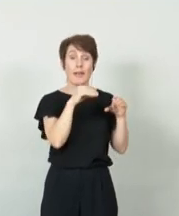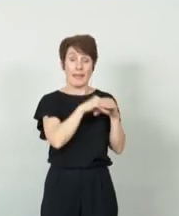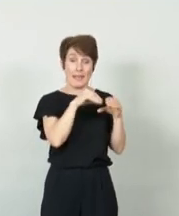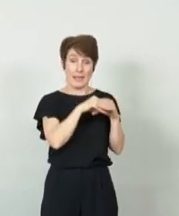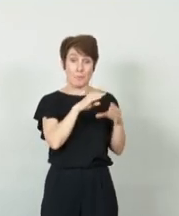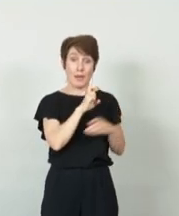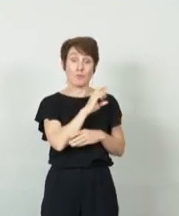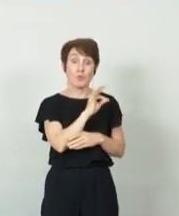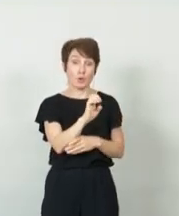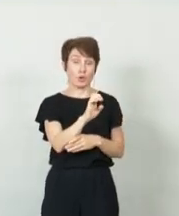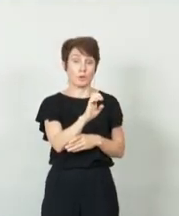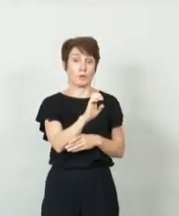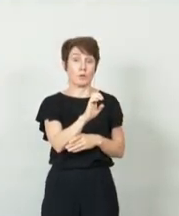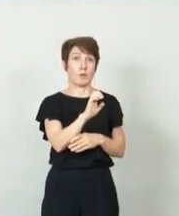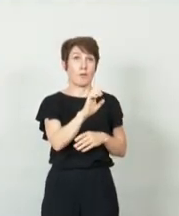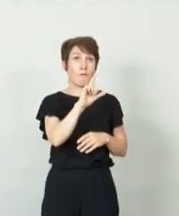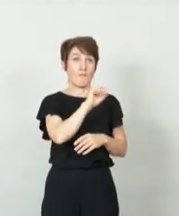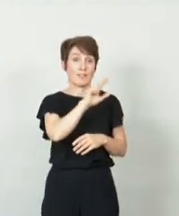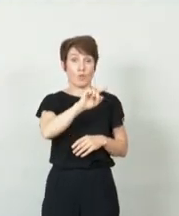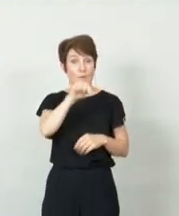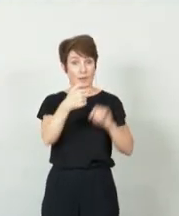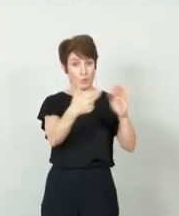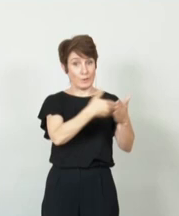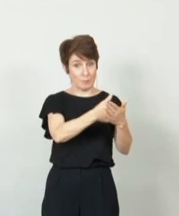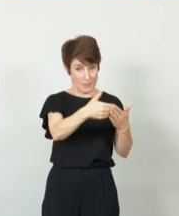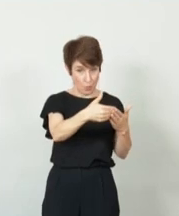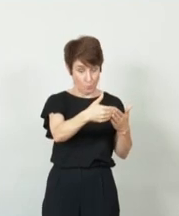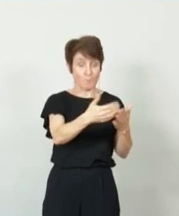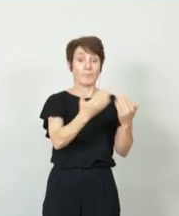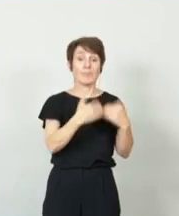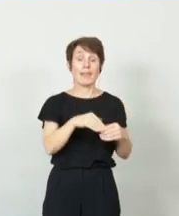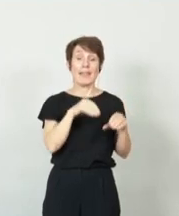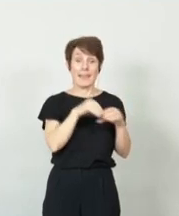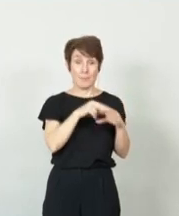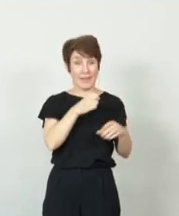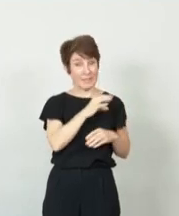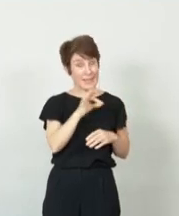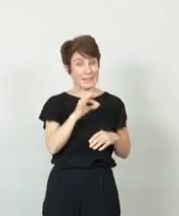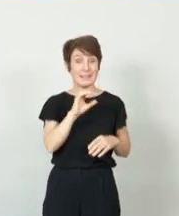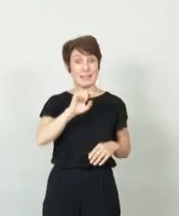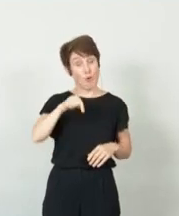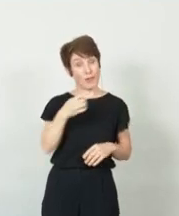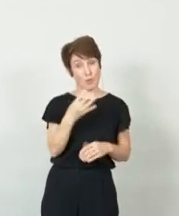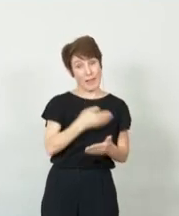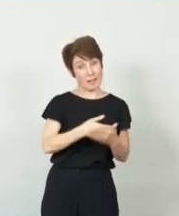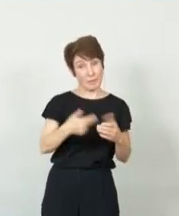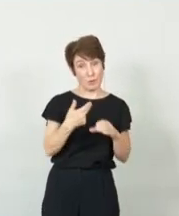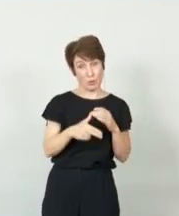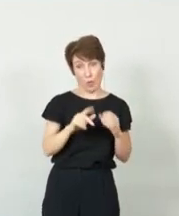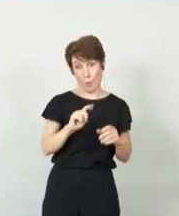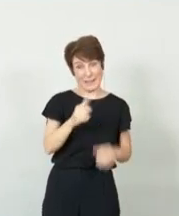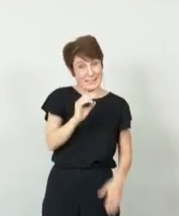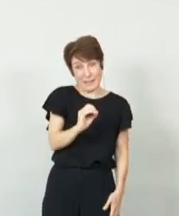à hauteur de 23,8 millions une épargue nette proche de 0,04 millions d'euros